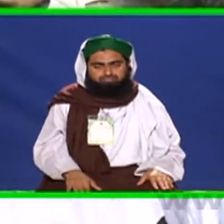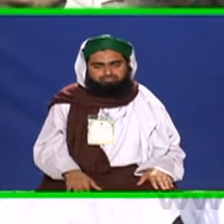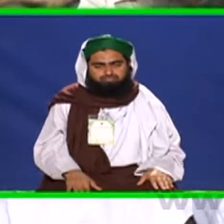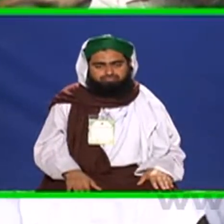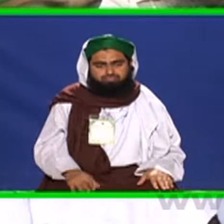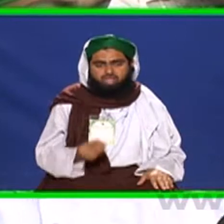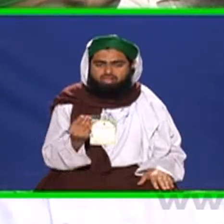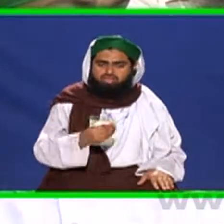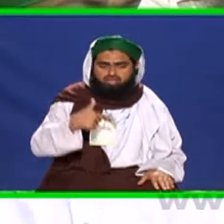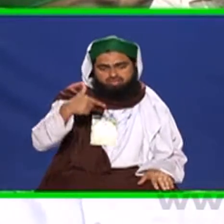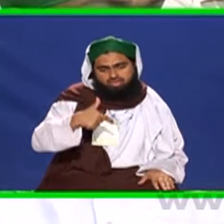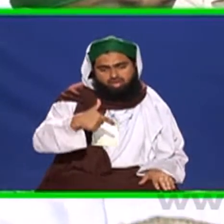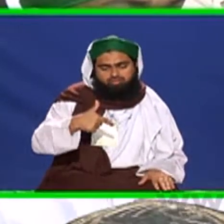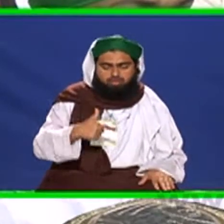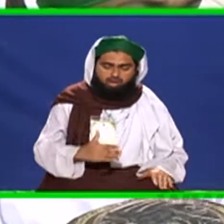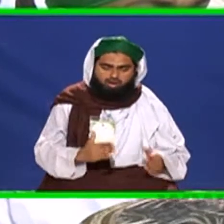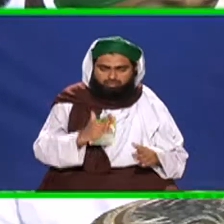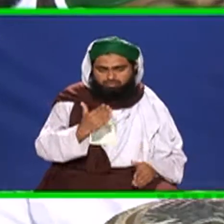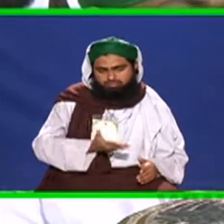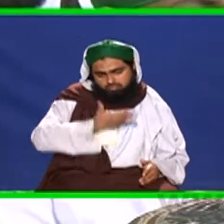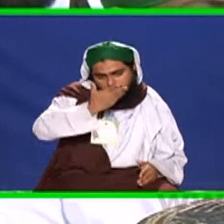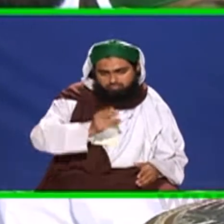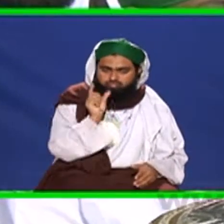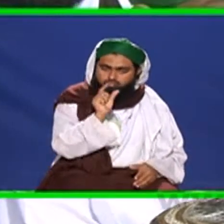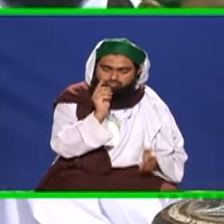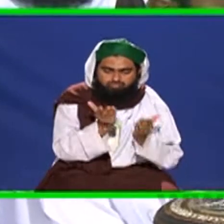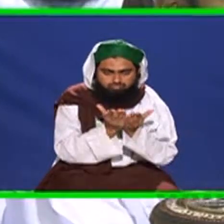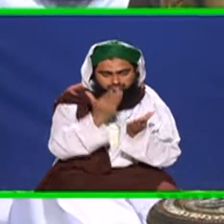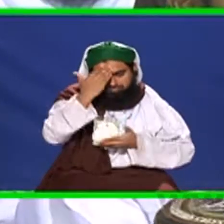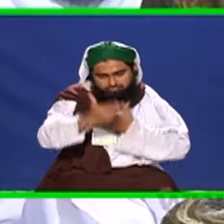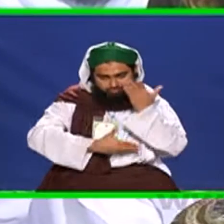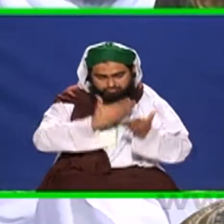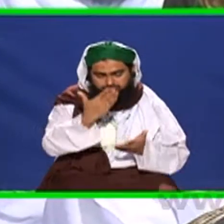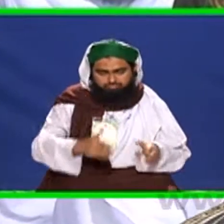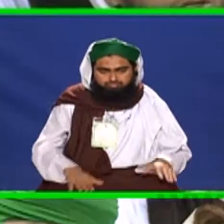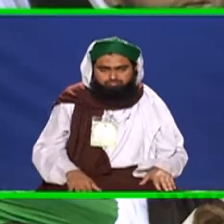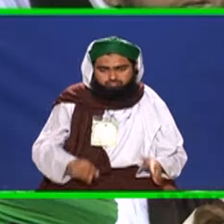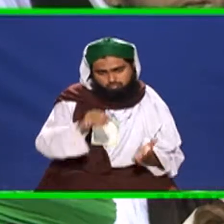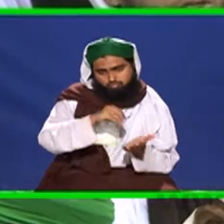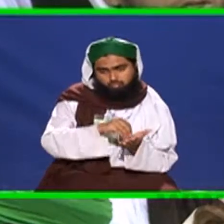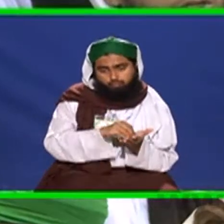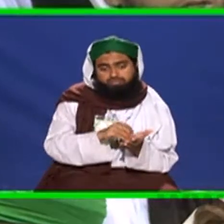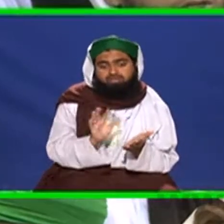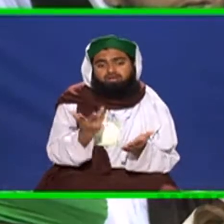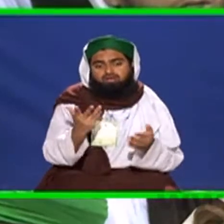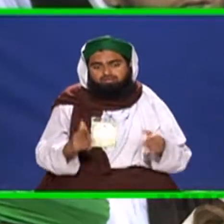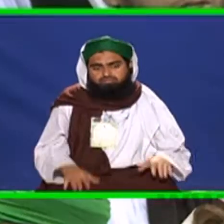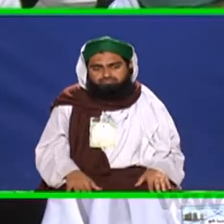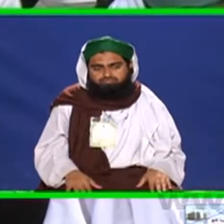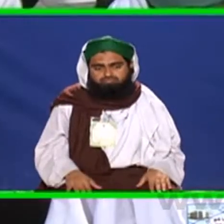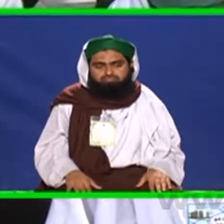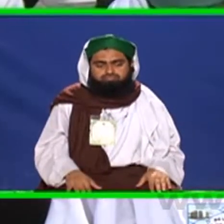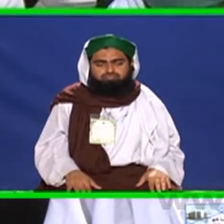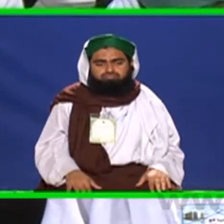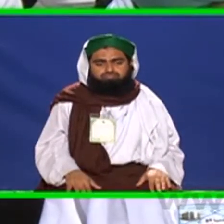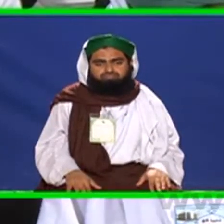यानी सिर्फ 7, ये 7। तो 7 बार जो पढ़ ले उसकी फजीलत क्या है, 11